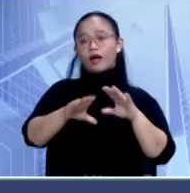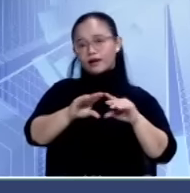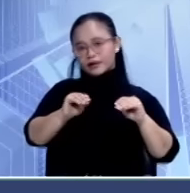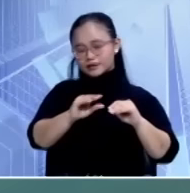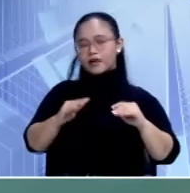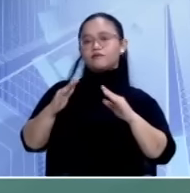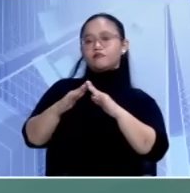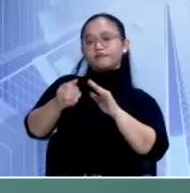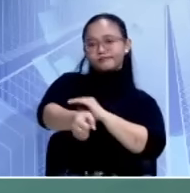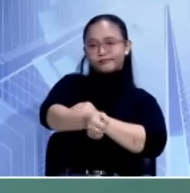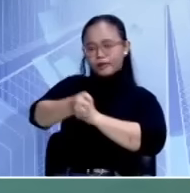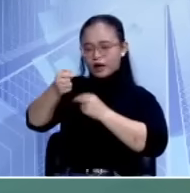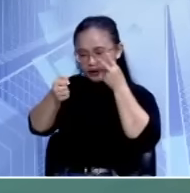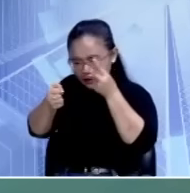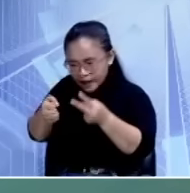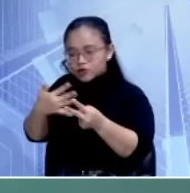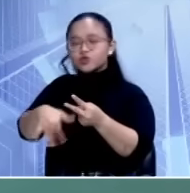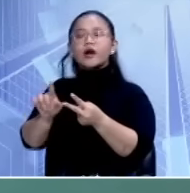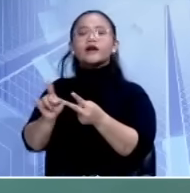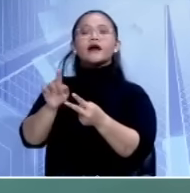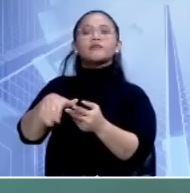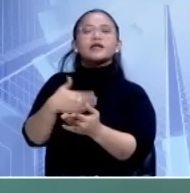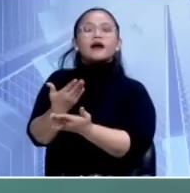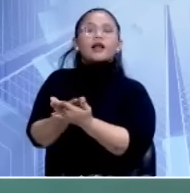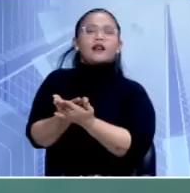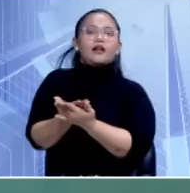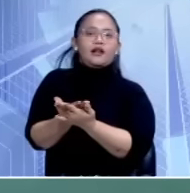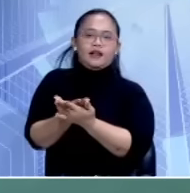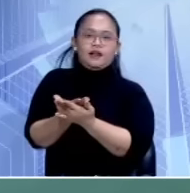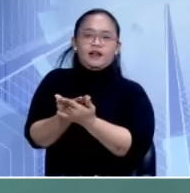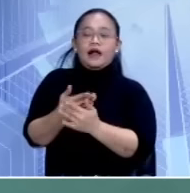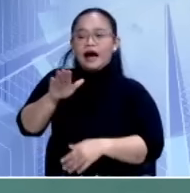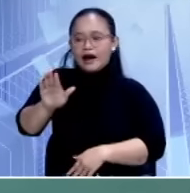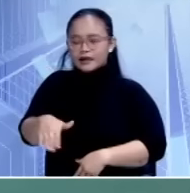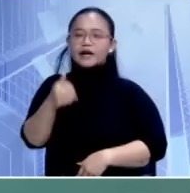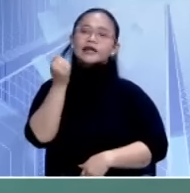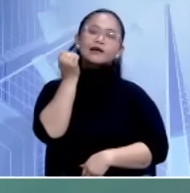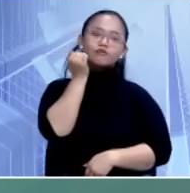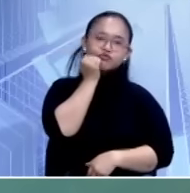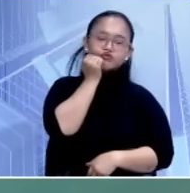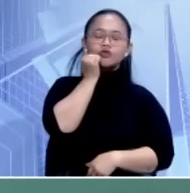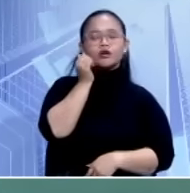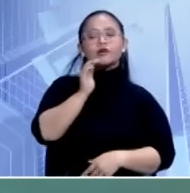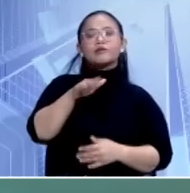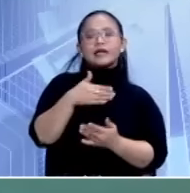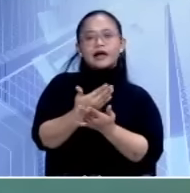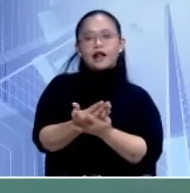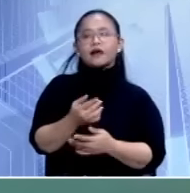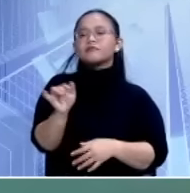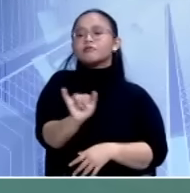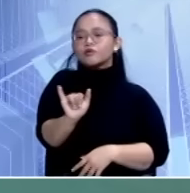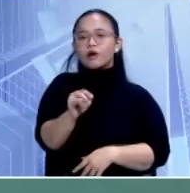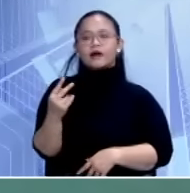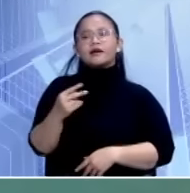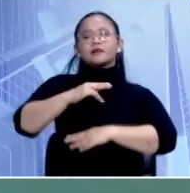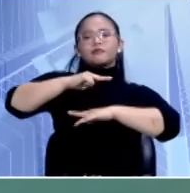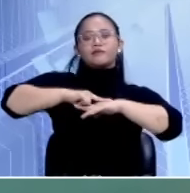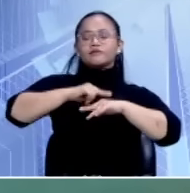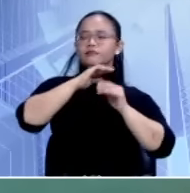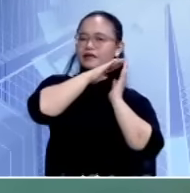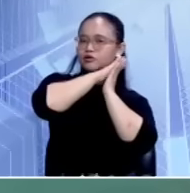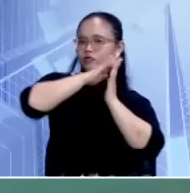ada orok. Oroknya posisinya di mana, Pak? Hah? Anaknya? Anaknya posisinya di mana? Di tempat tidur. Oh, tempat